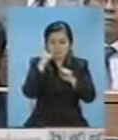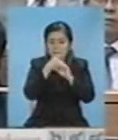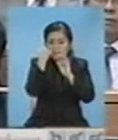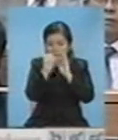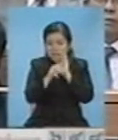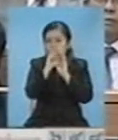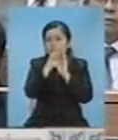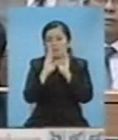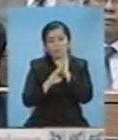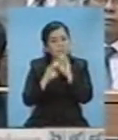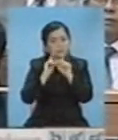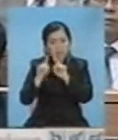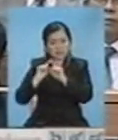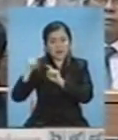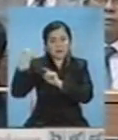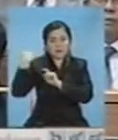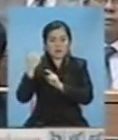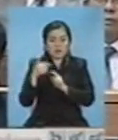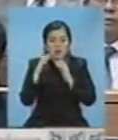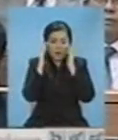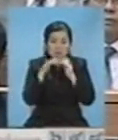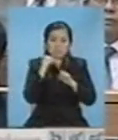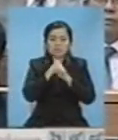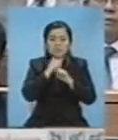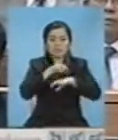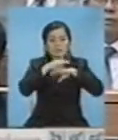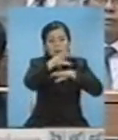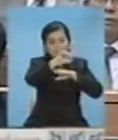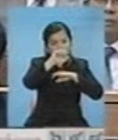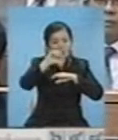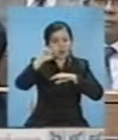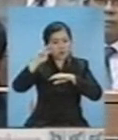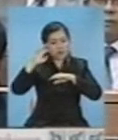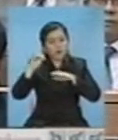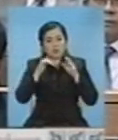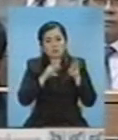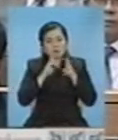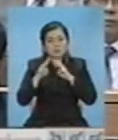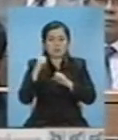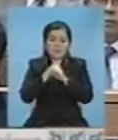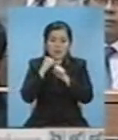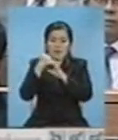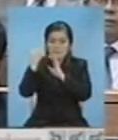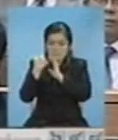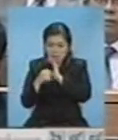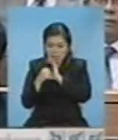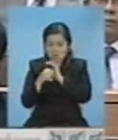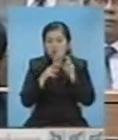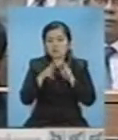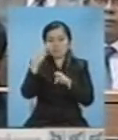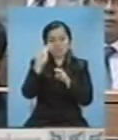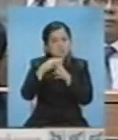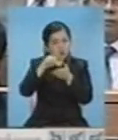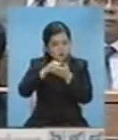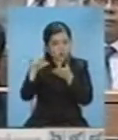ยผู้ดำรงตำแหน่งทางการเมืองถ้าละเมิดจริยธรรมมีเหตุให้ถูกถอดถอน